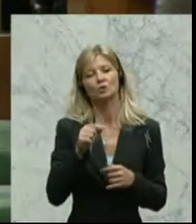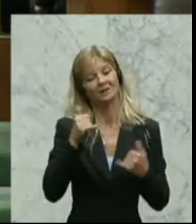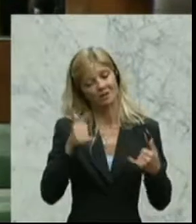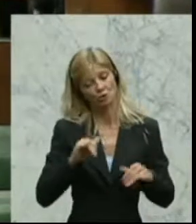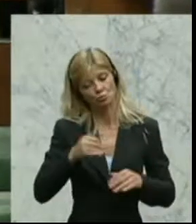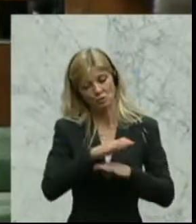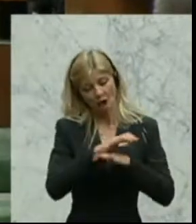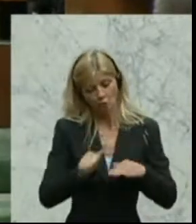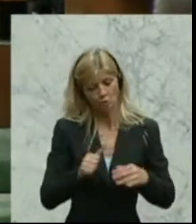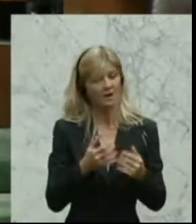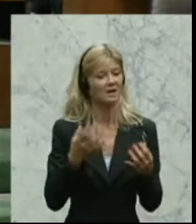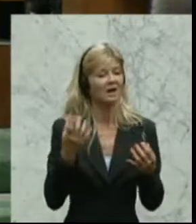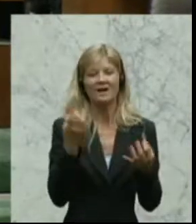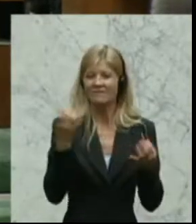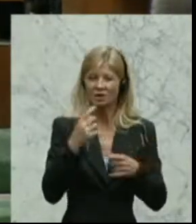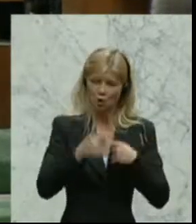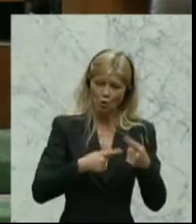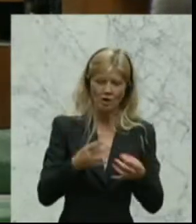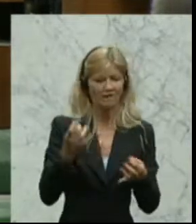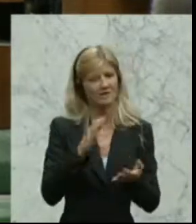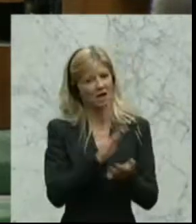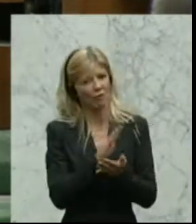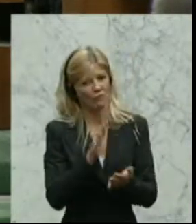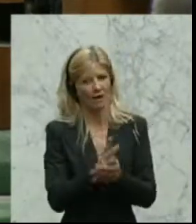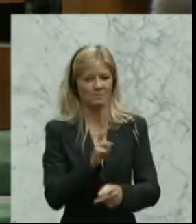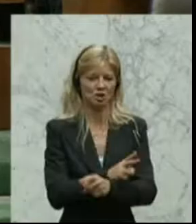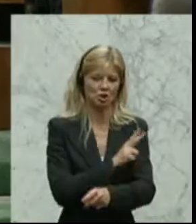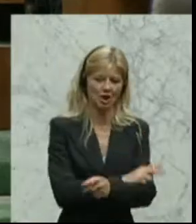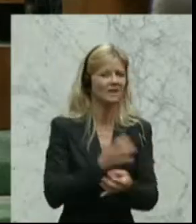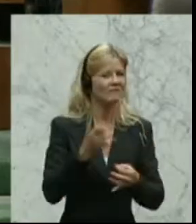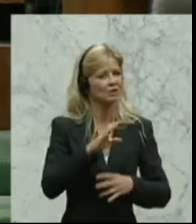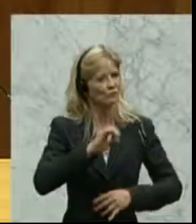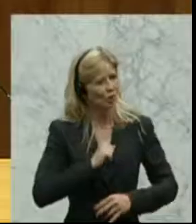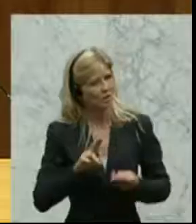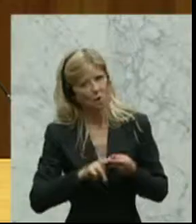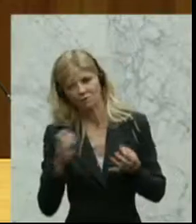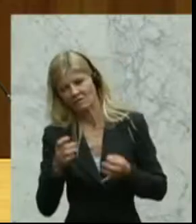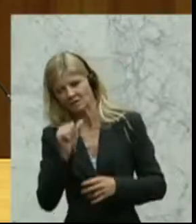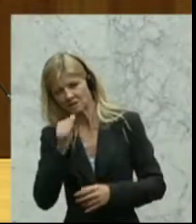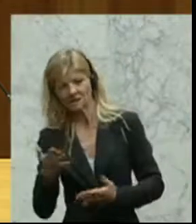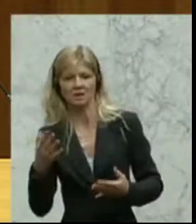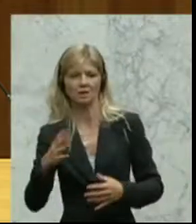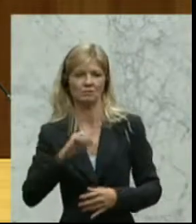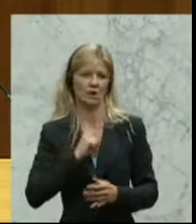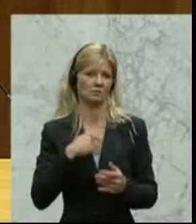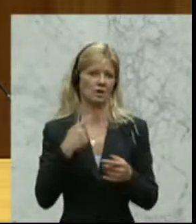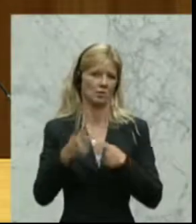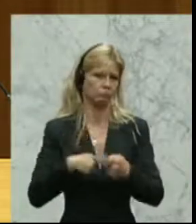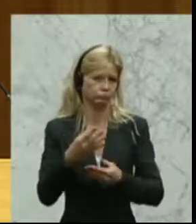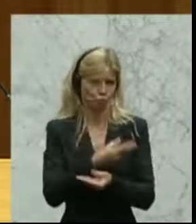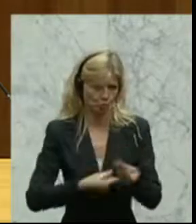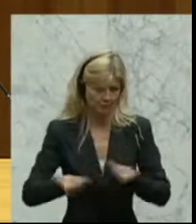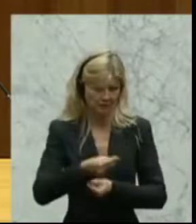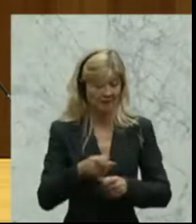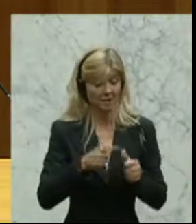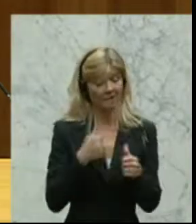und was vielleicht effizient und was vielleicht auch nicht effizient gehandhabt wird. Und wenn wir die EU vergleichen mit Japan und den